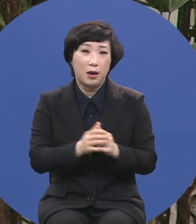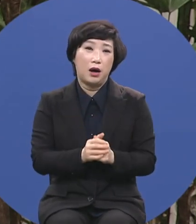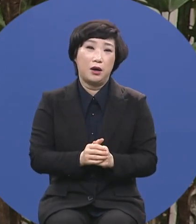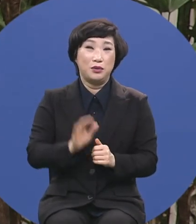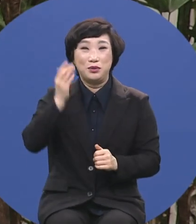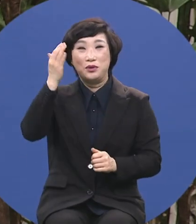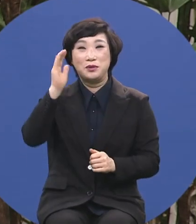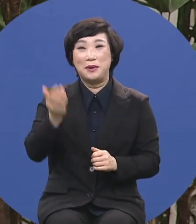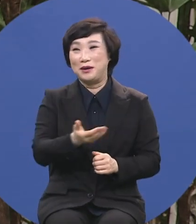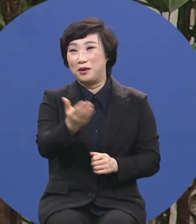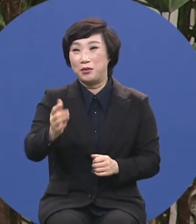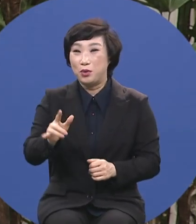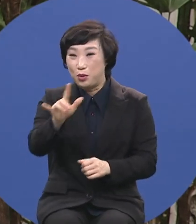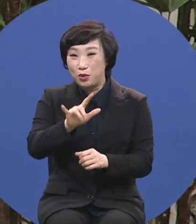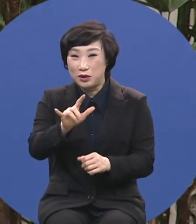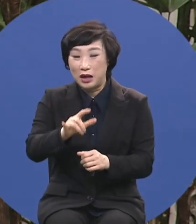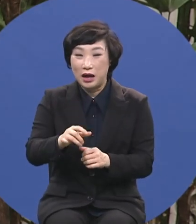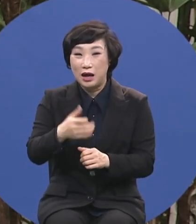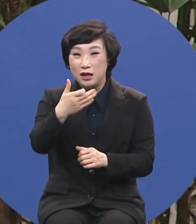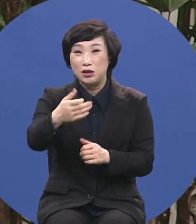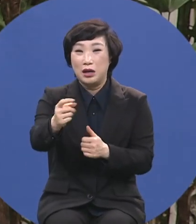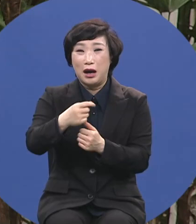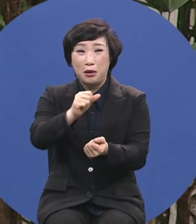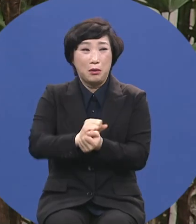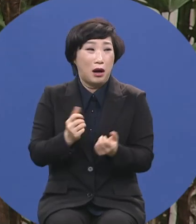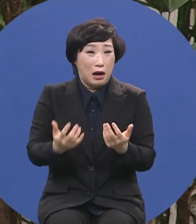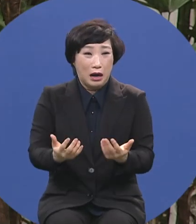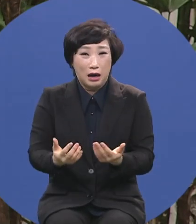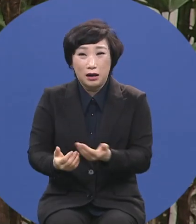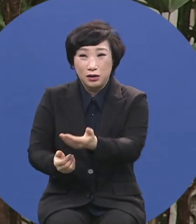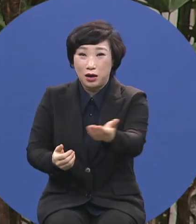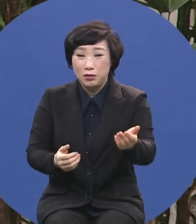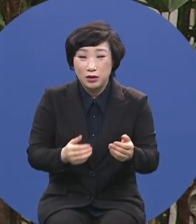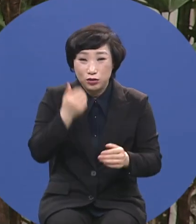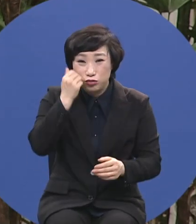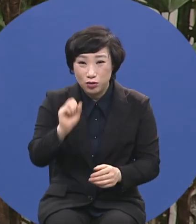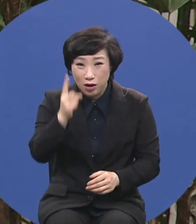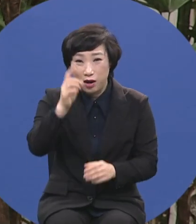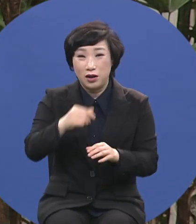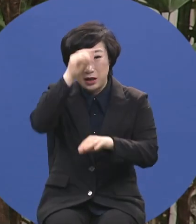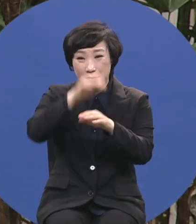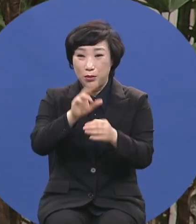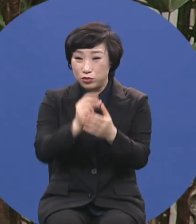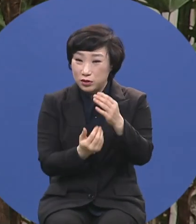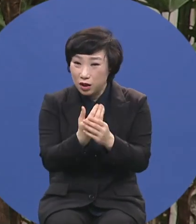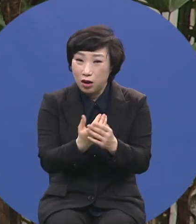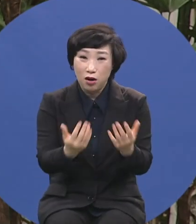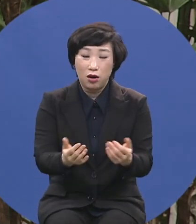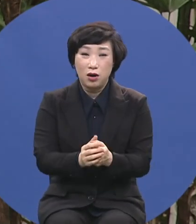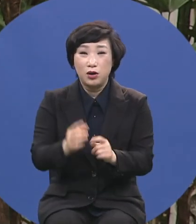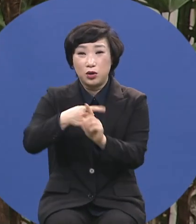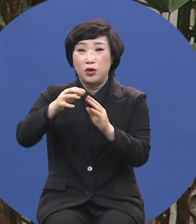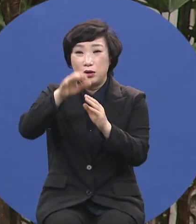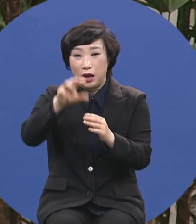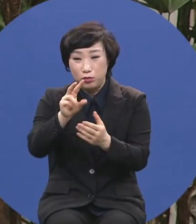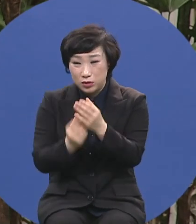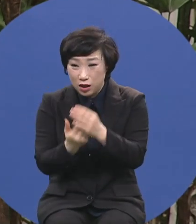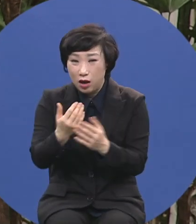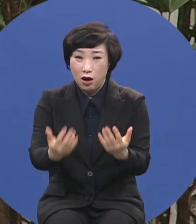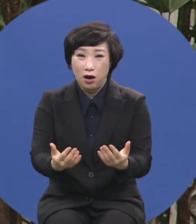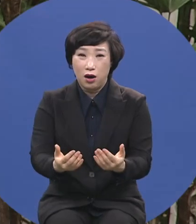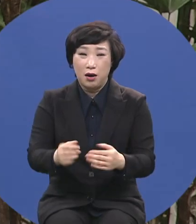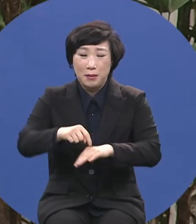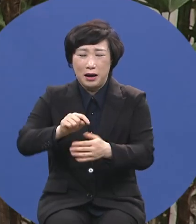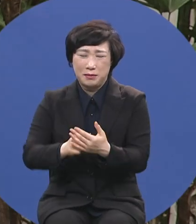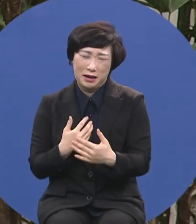요새 같으면 코로나19에 감염될까봐, 그 사람 때문에 예배가 문제가 올까봐, 교회가 문제가 올까봐